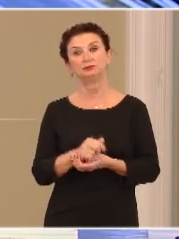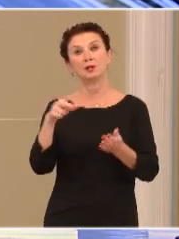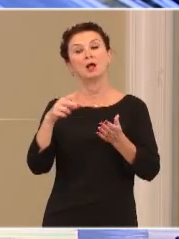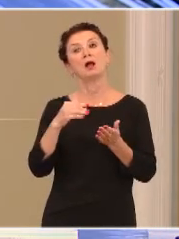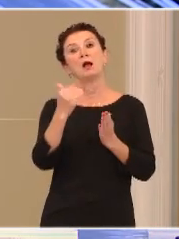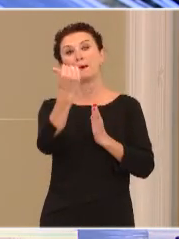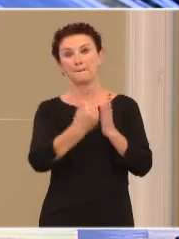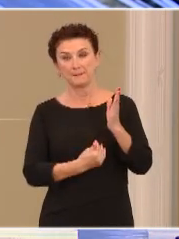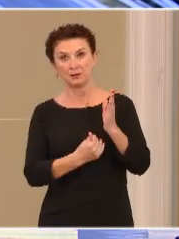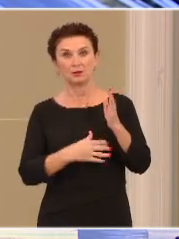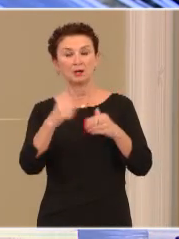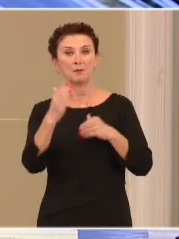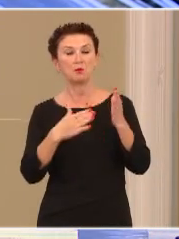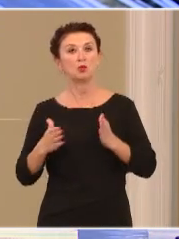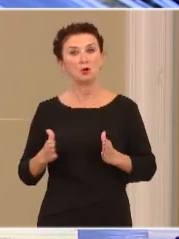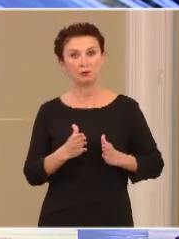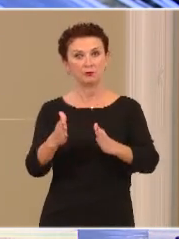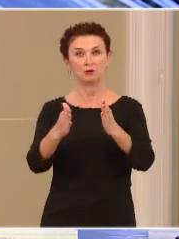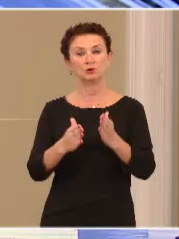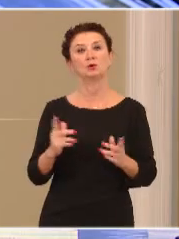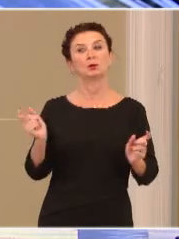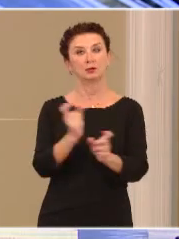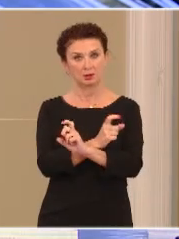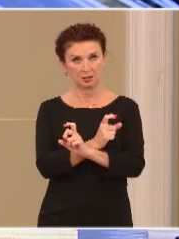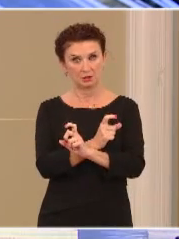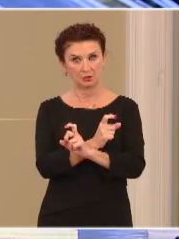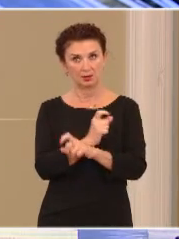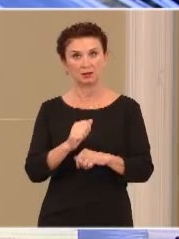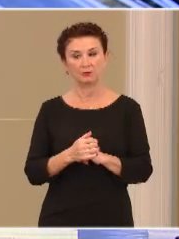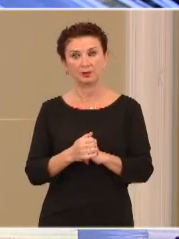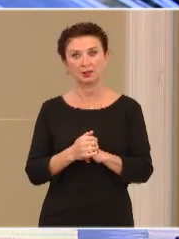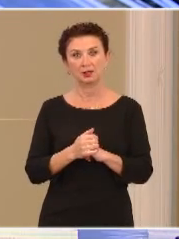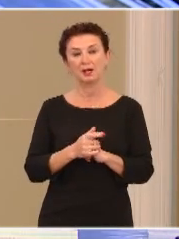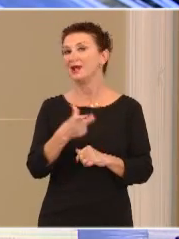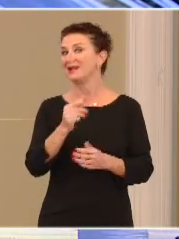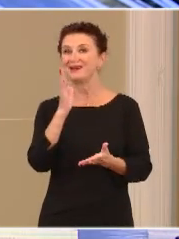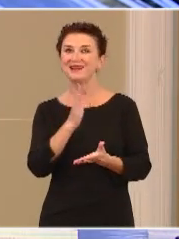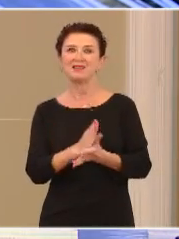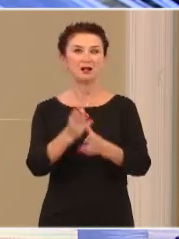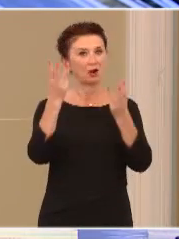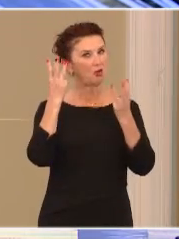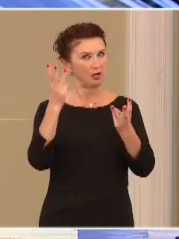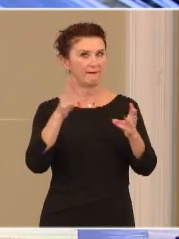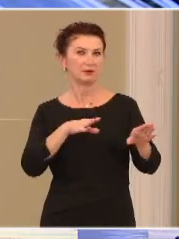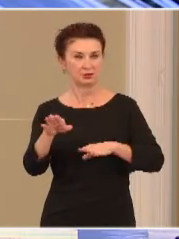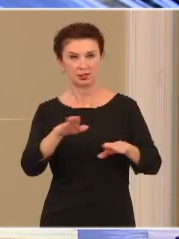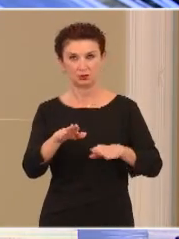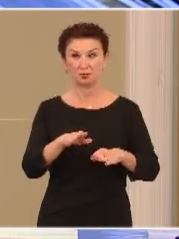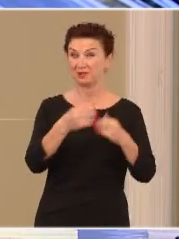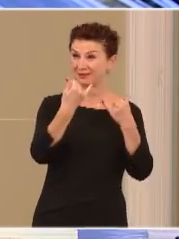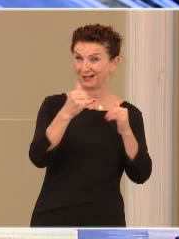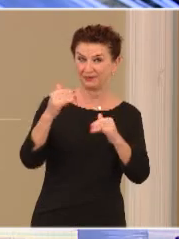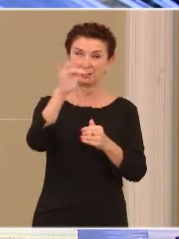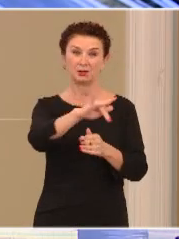Program budowy dróg krajowych poza głównymi sieciami, które będziemy budowali,